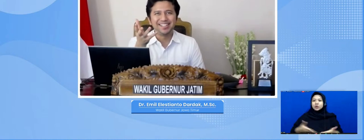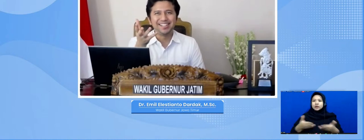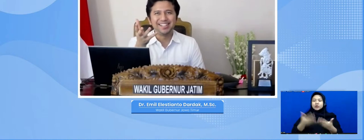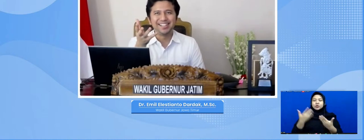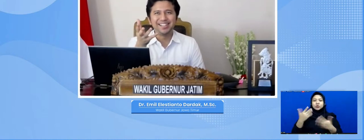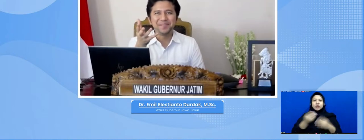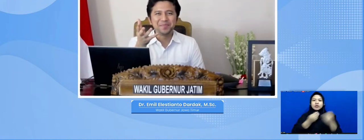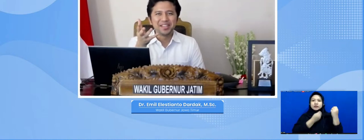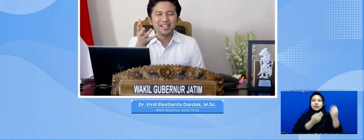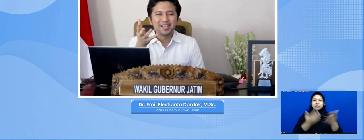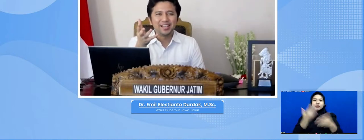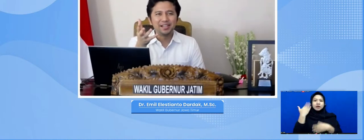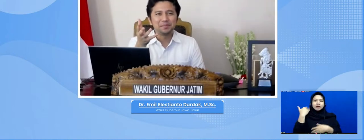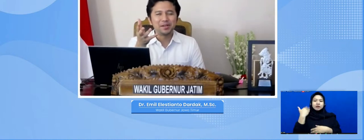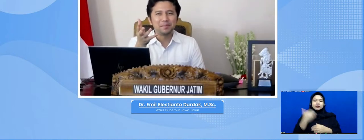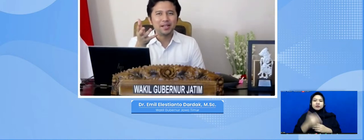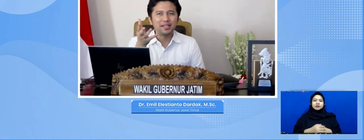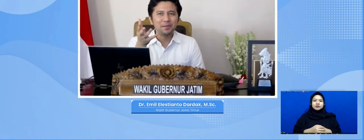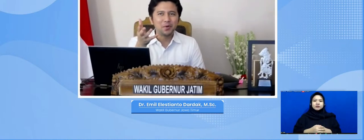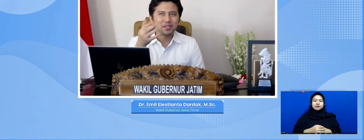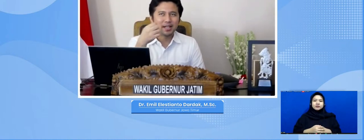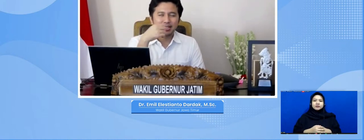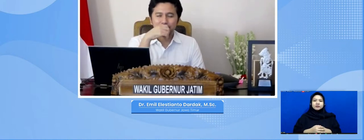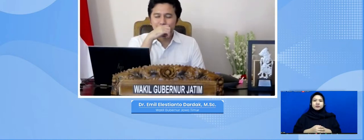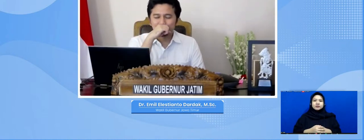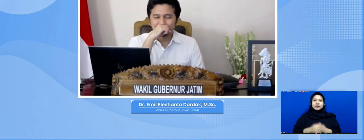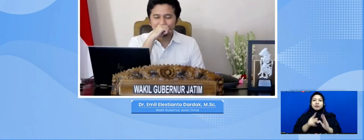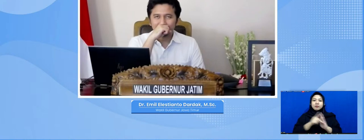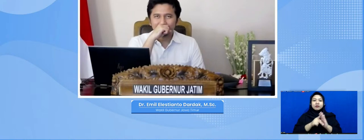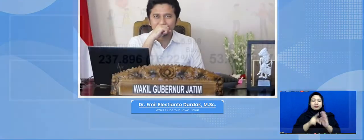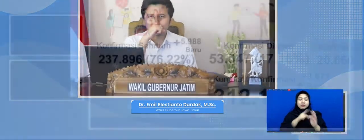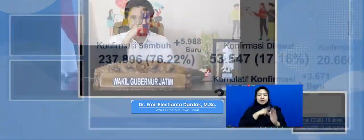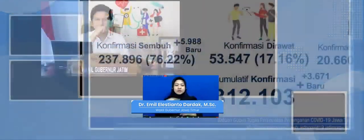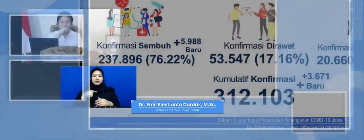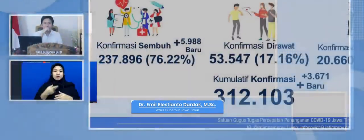di ini. Ya, panitia mohon slide-nya.